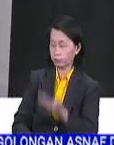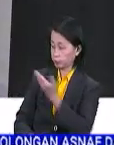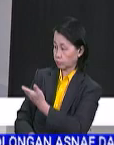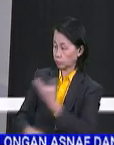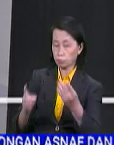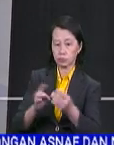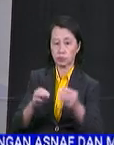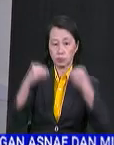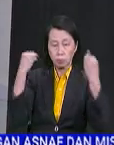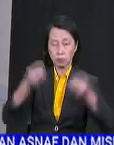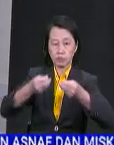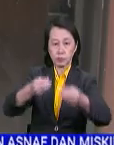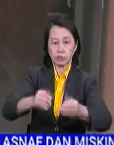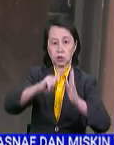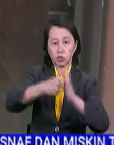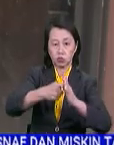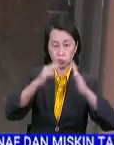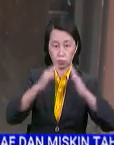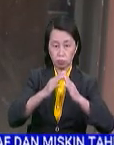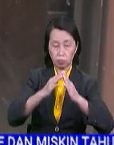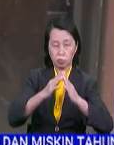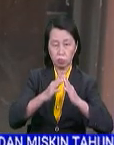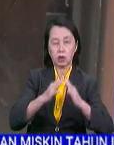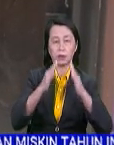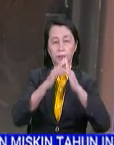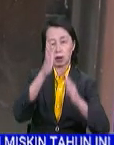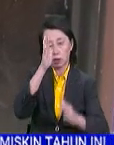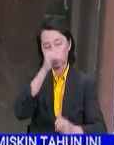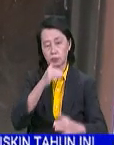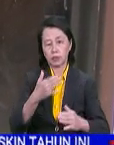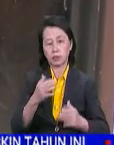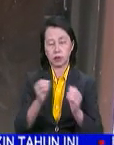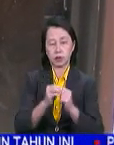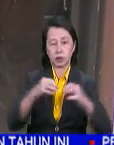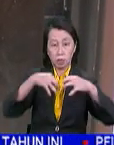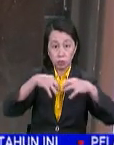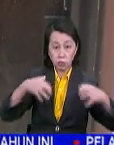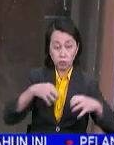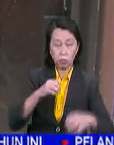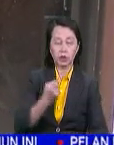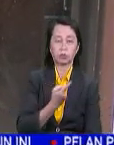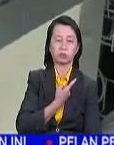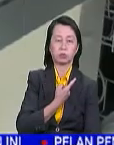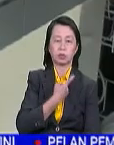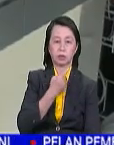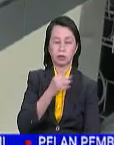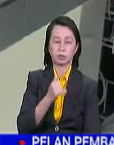selepas majlis penyerahan kunci rumah program Melaka Rumahku di Durian Tunggal, Melaka.